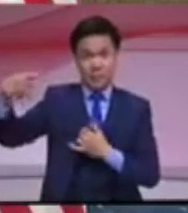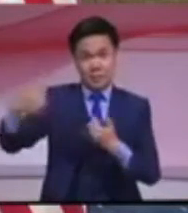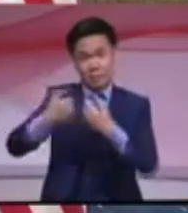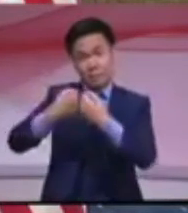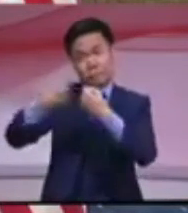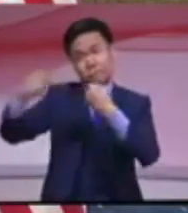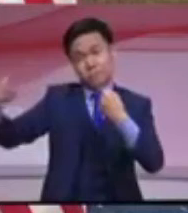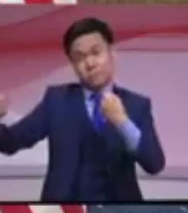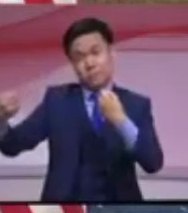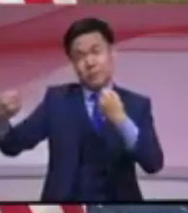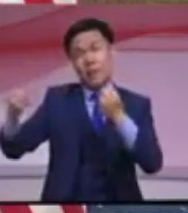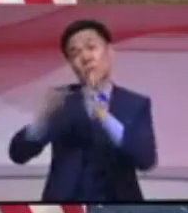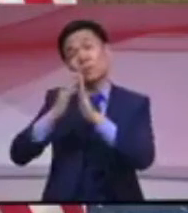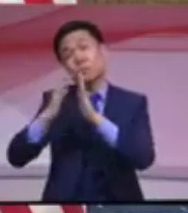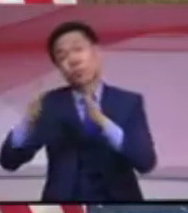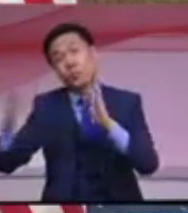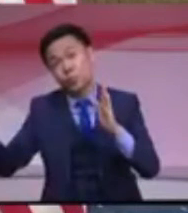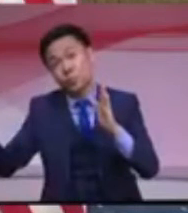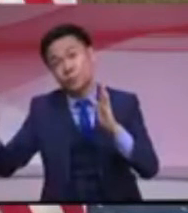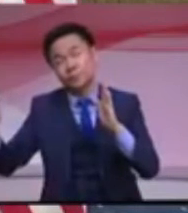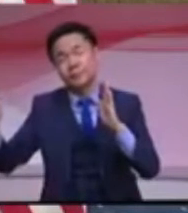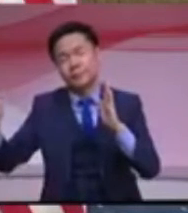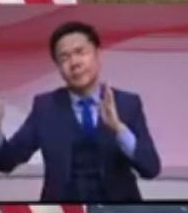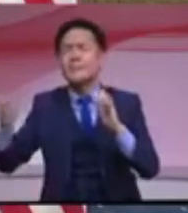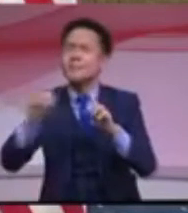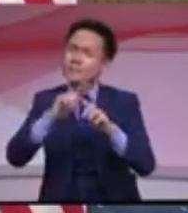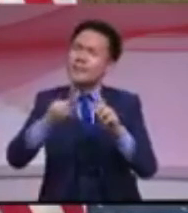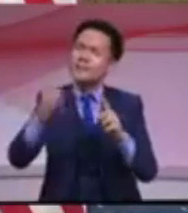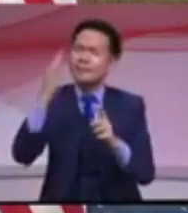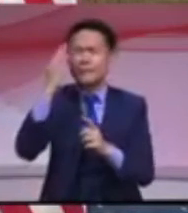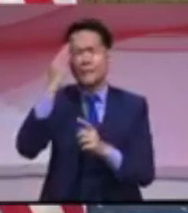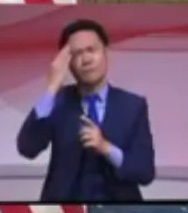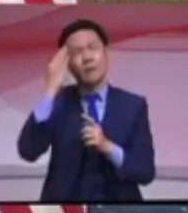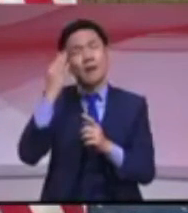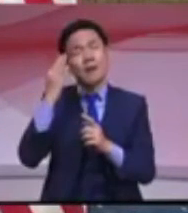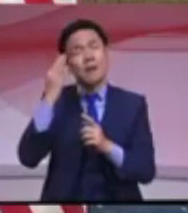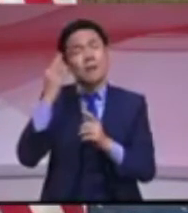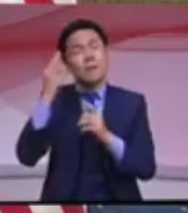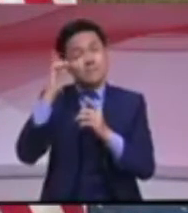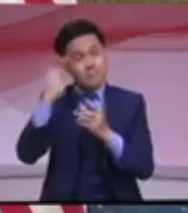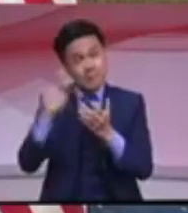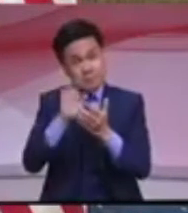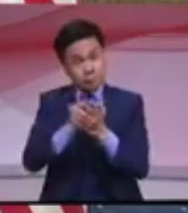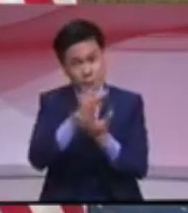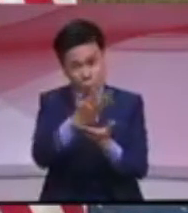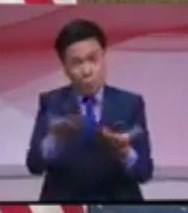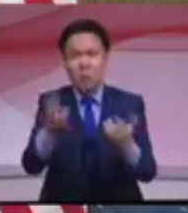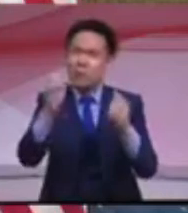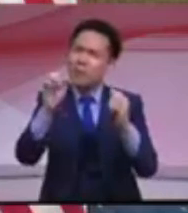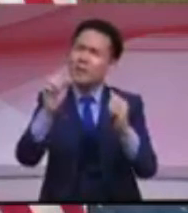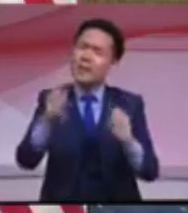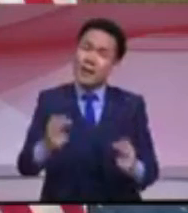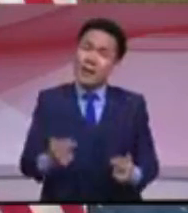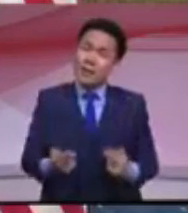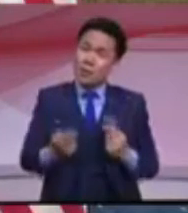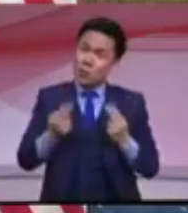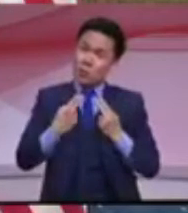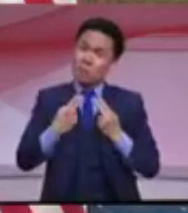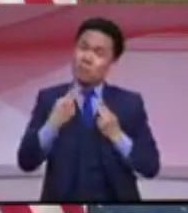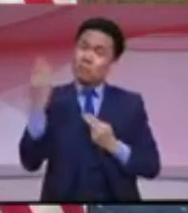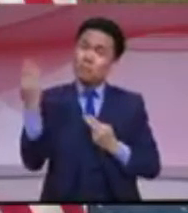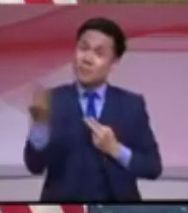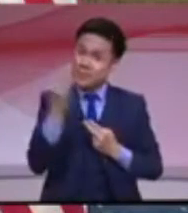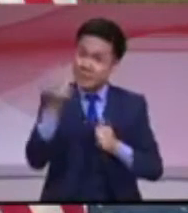dilanjutkan Saya yakin kehidupan sehari-hari tidak akan terjejas Keane aktiviti harian